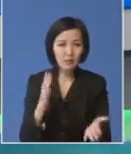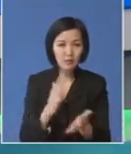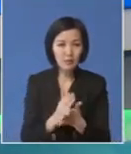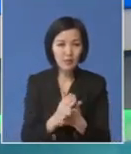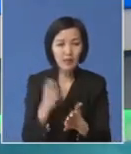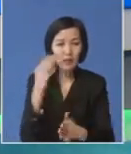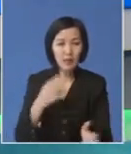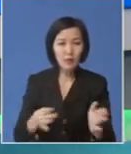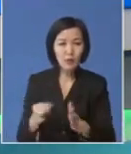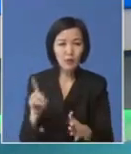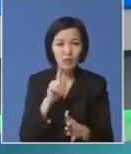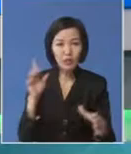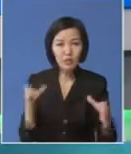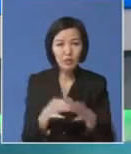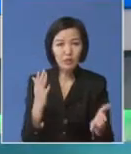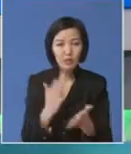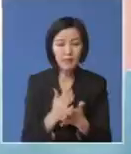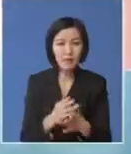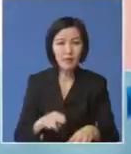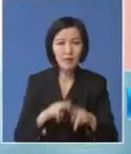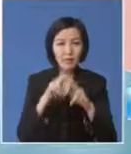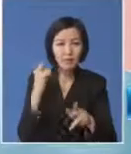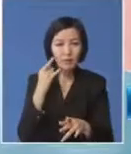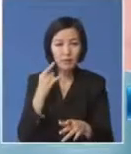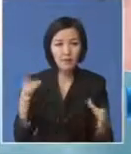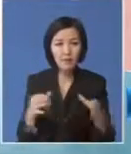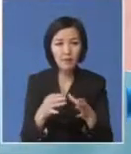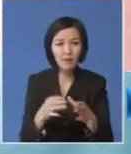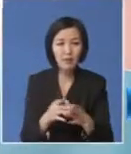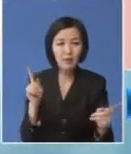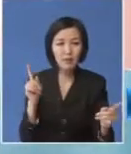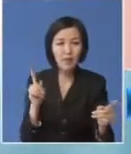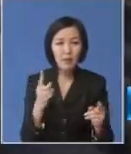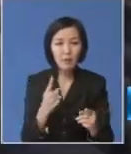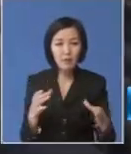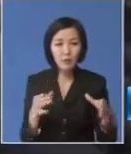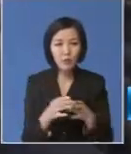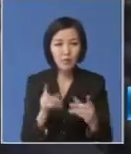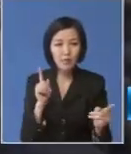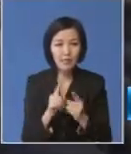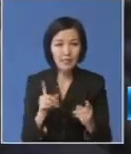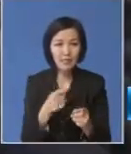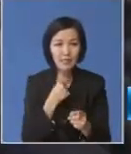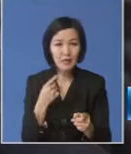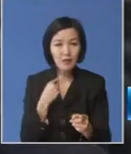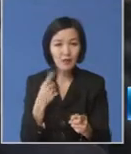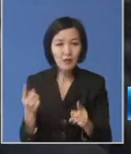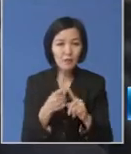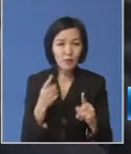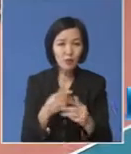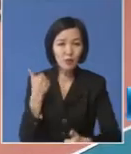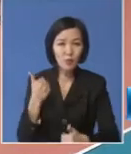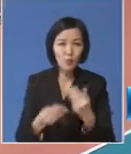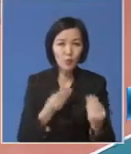Бұл тізімде Алматы облысының жастар құрамасы да бар. Жерлестеріміз Астана және Павлодар командаларымен бір топқа түскен. Талдықорғандықтар бірінші айналымда